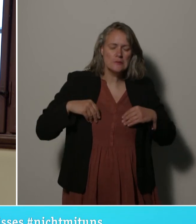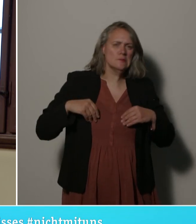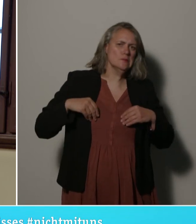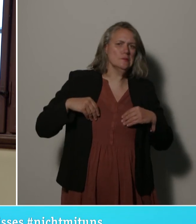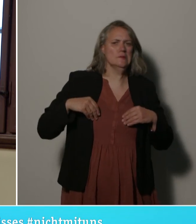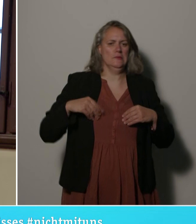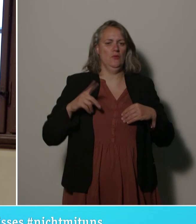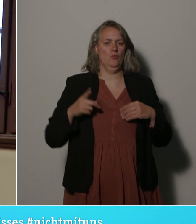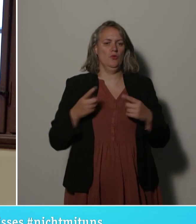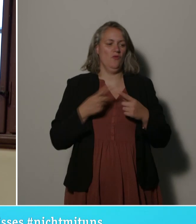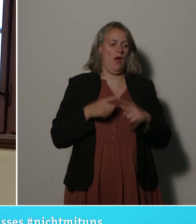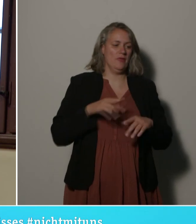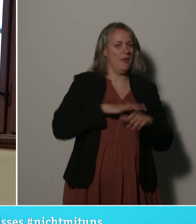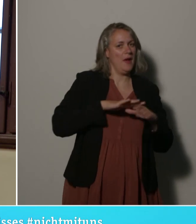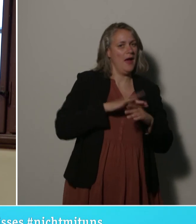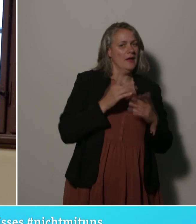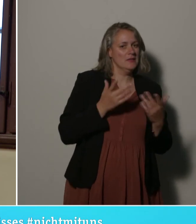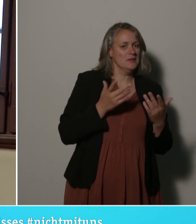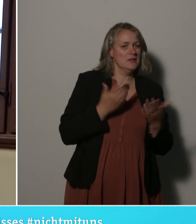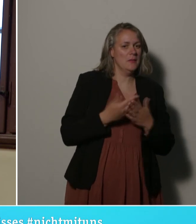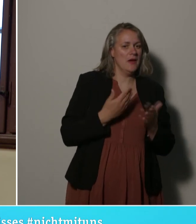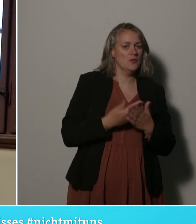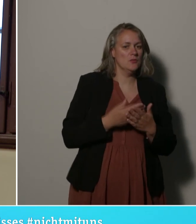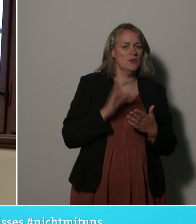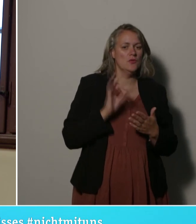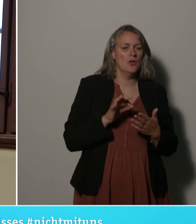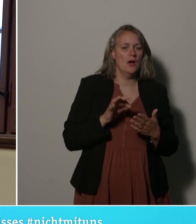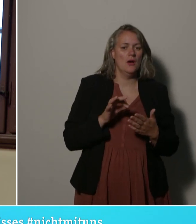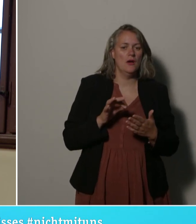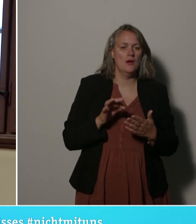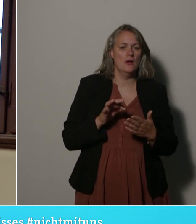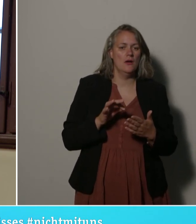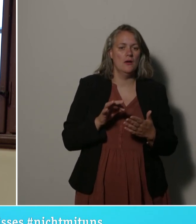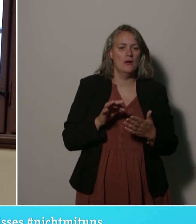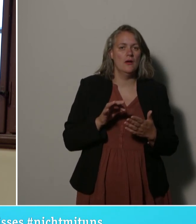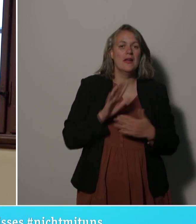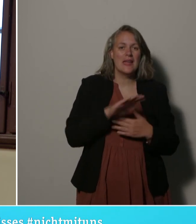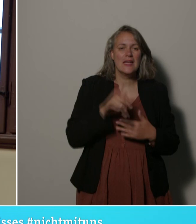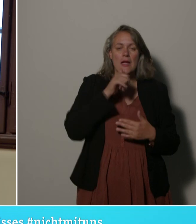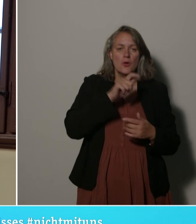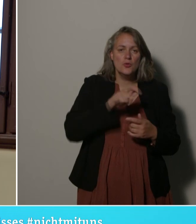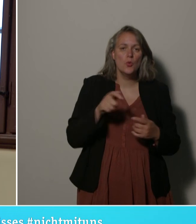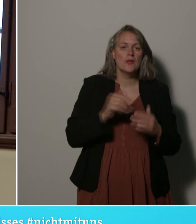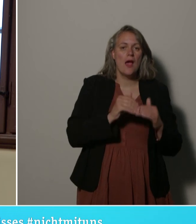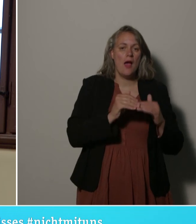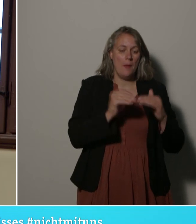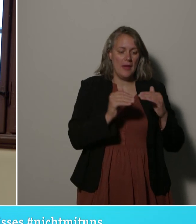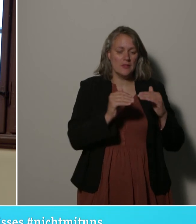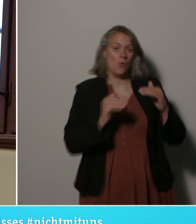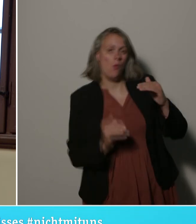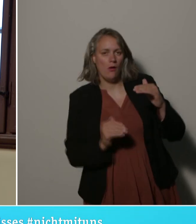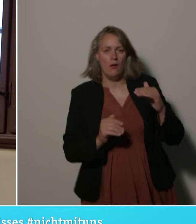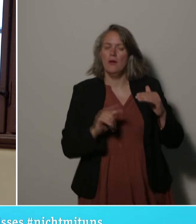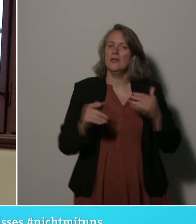das an einer anderen Stelle tun, nämlich beispielsweise für eine erweiterte Ermäßigung für Kinder und Jugendliche und nicht für ein